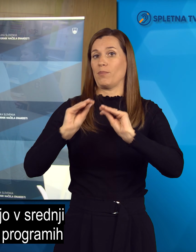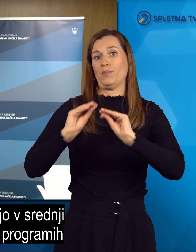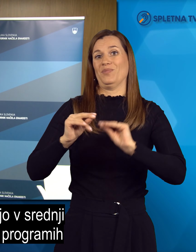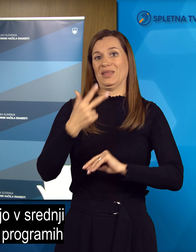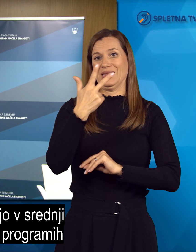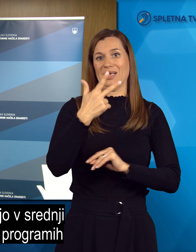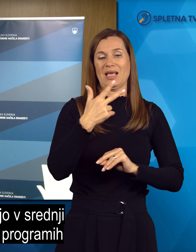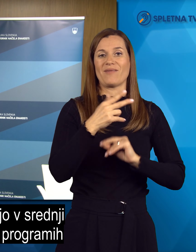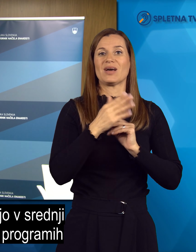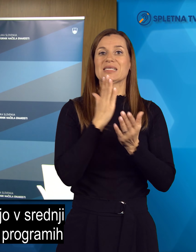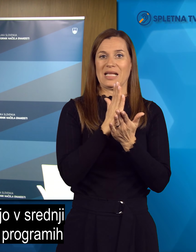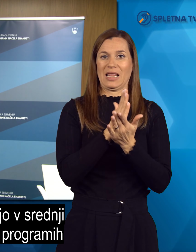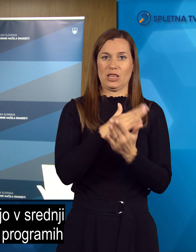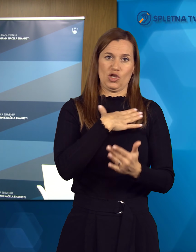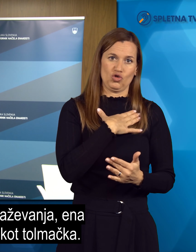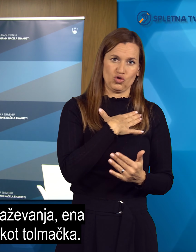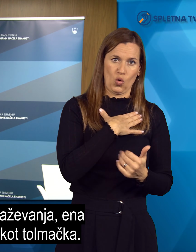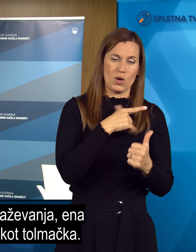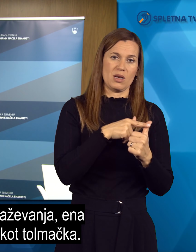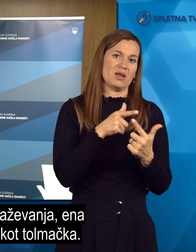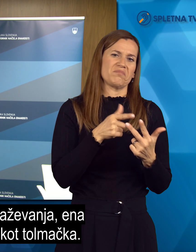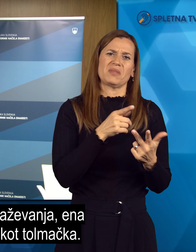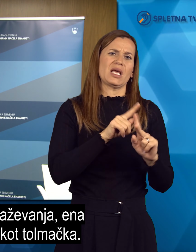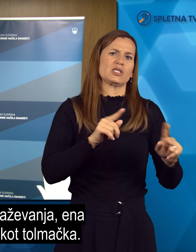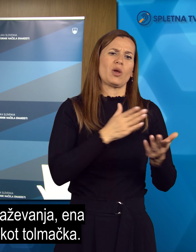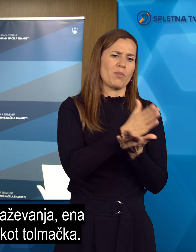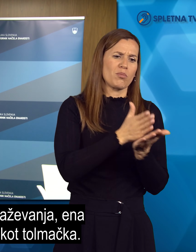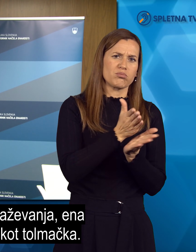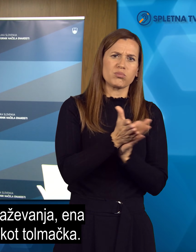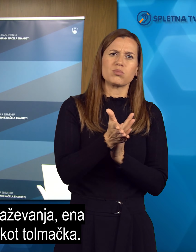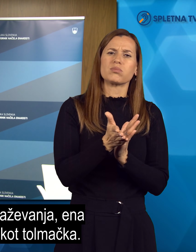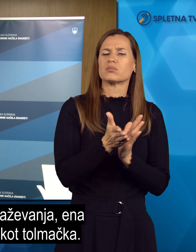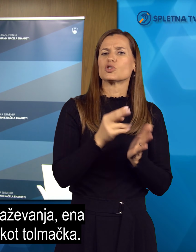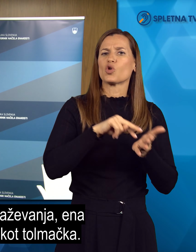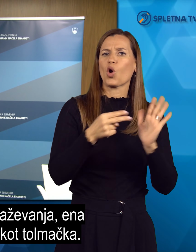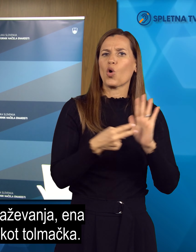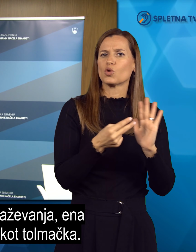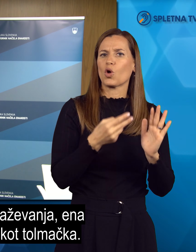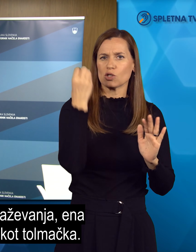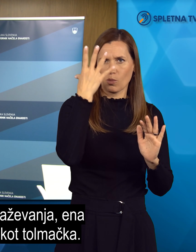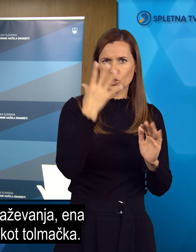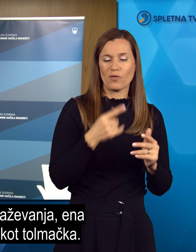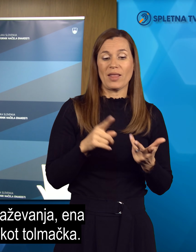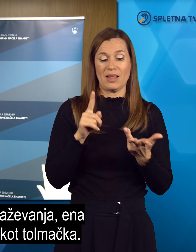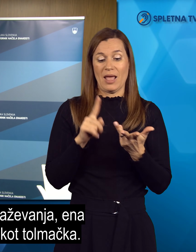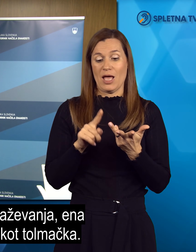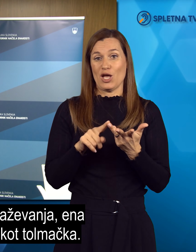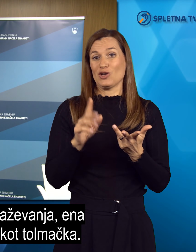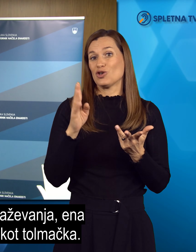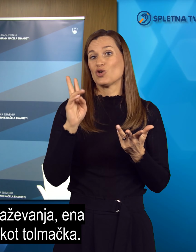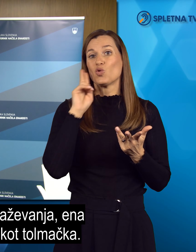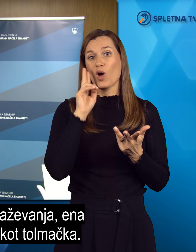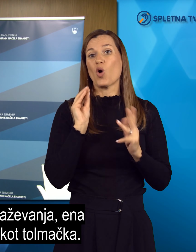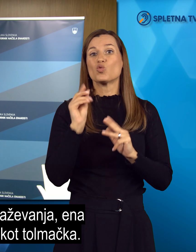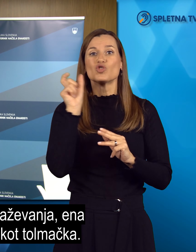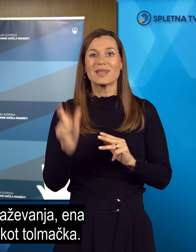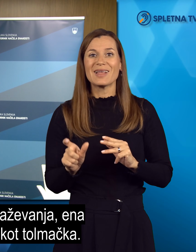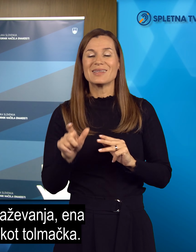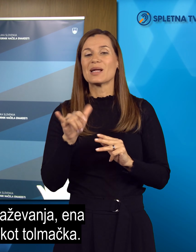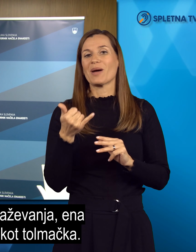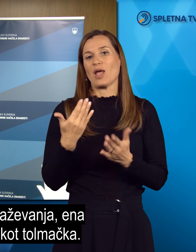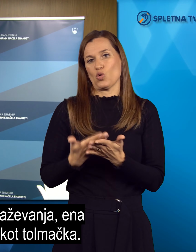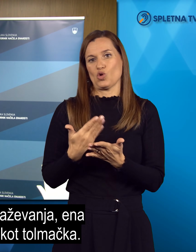v različnih programih strokovnega izobraževanja, medtem ko je ena gluha učiteljica zaposlena kot učiteljica na osnovni šoli